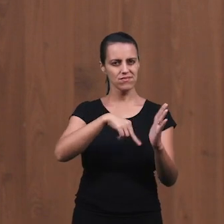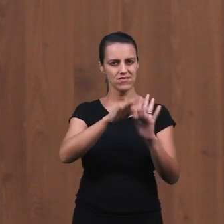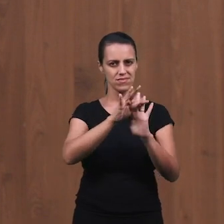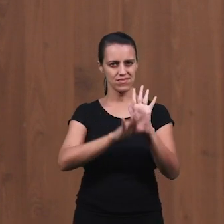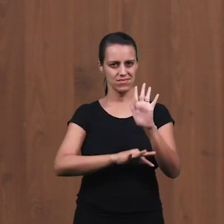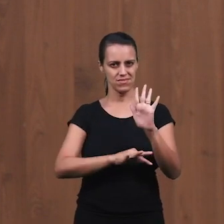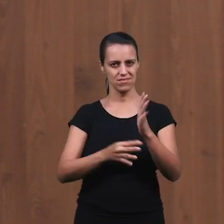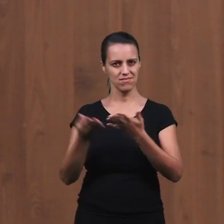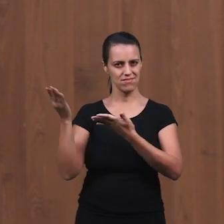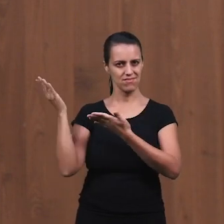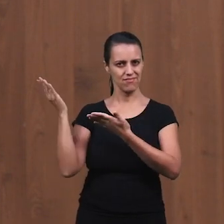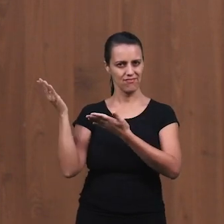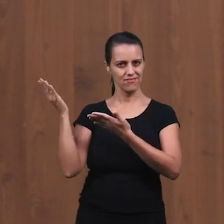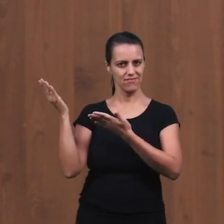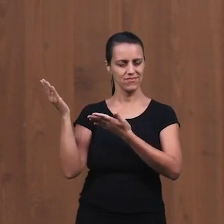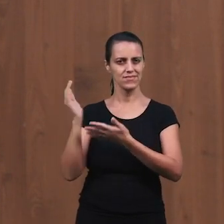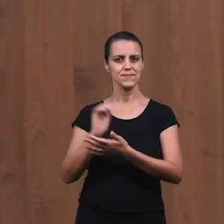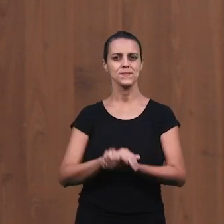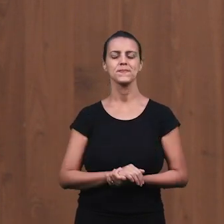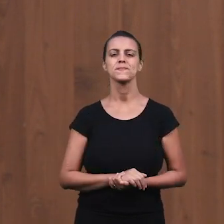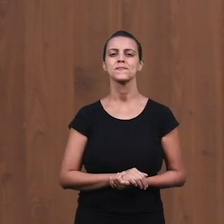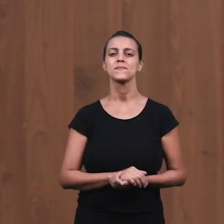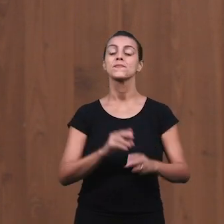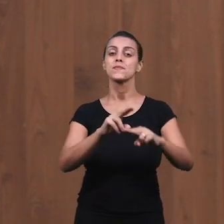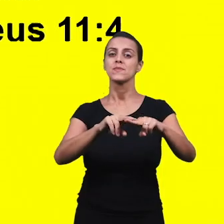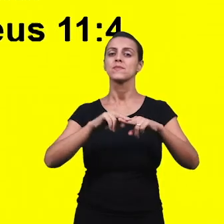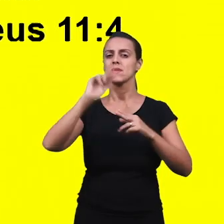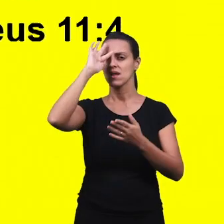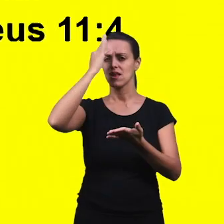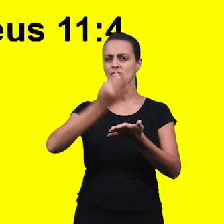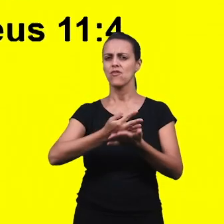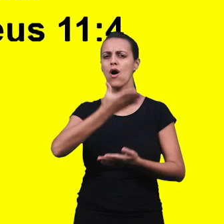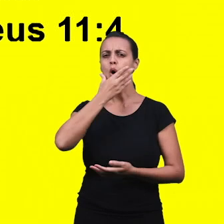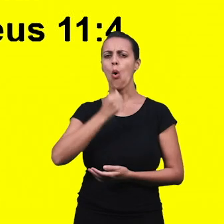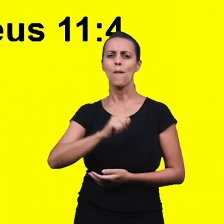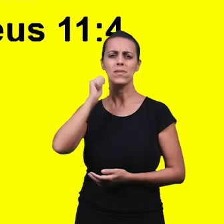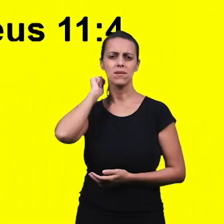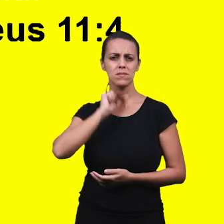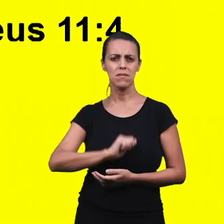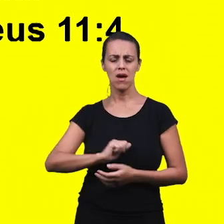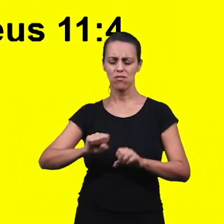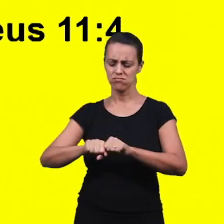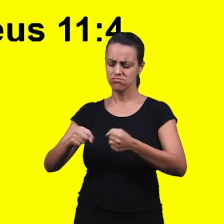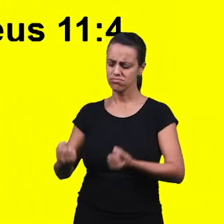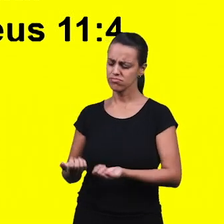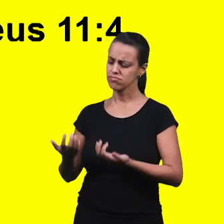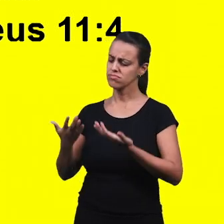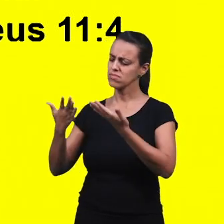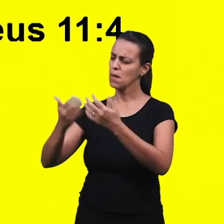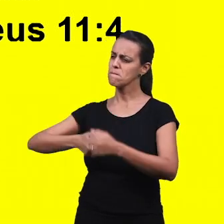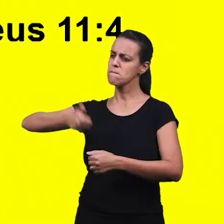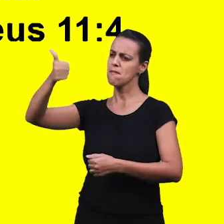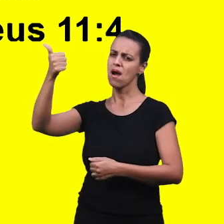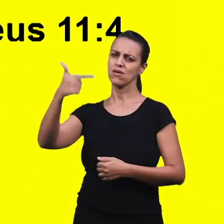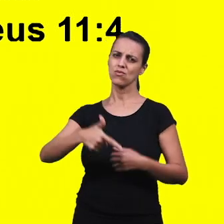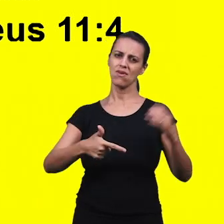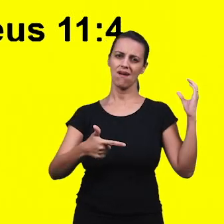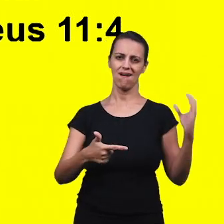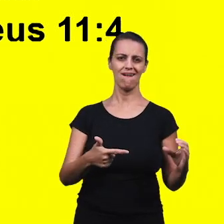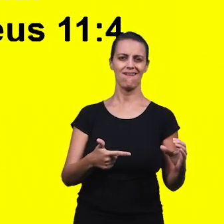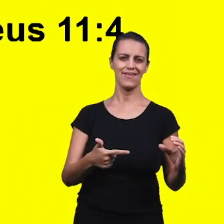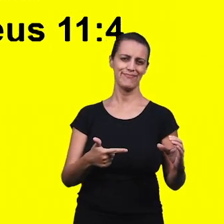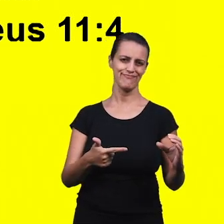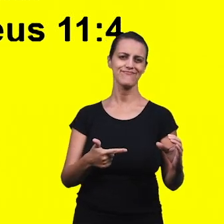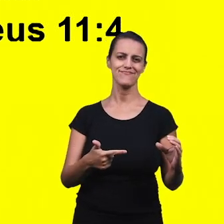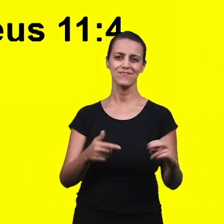Dieu qui est projeté dans le diapositif. Par la foi, Abel a offert à Dieu un plus grand sacrifice